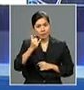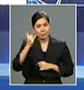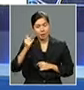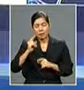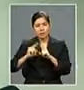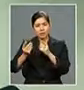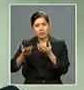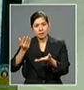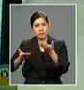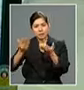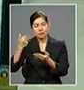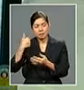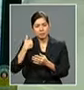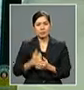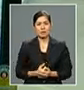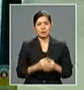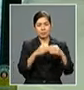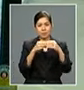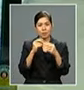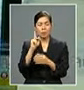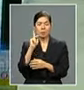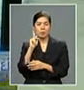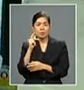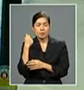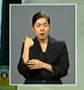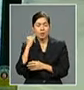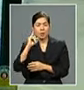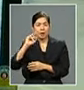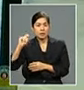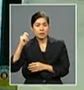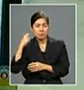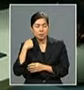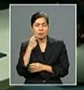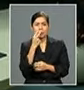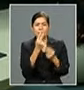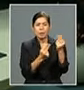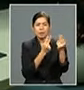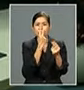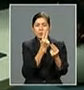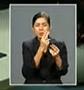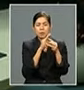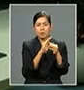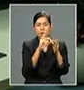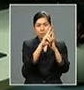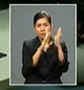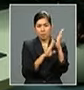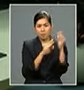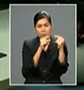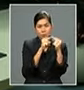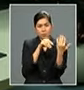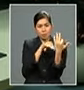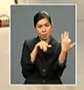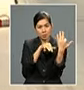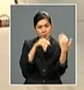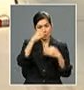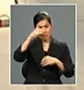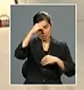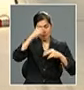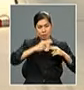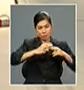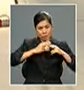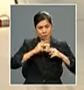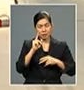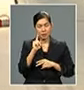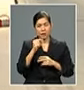24ชั่วโมงของเรานะคะก็ได้เดินทางไปเยี่ยมชมระบบการเรียนด้วยตนเองโดยอาศัยเทคโนโลยีที่มหาวิทยาลัยเชียงใหม่ค่ะโดยมหาวิทย